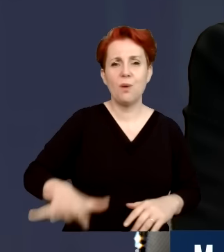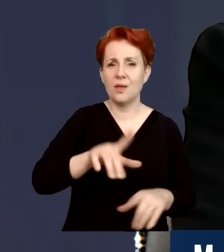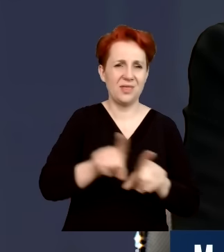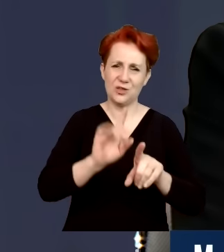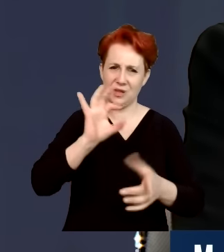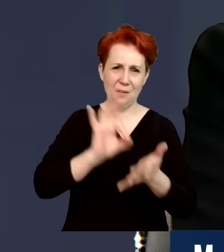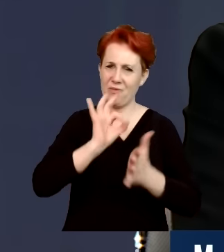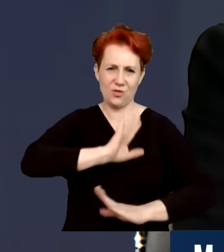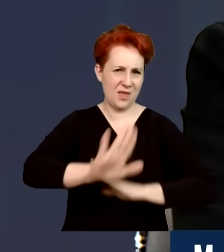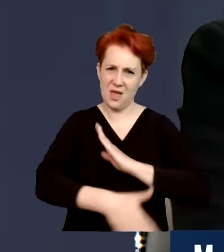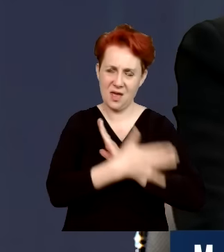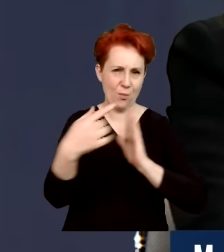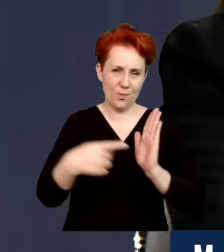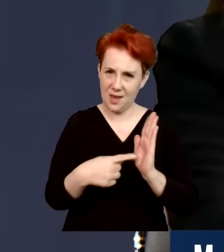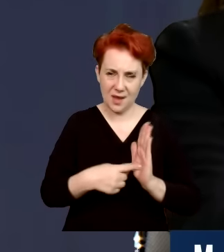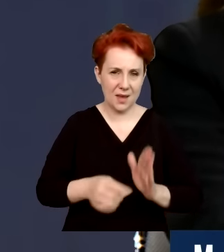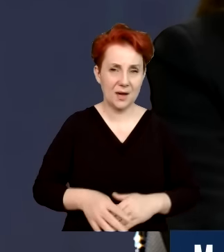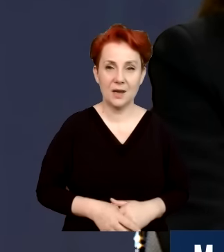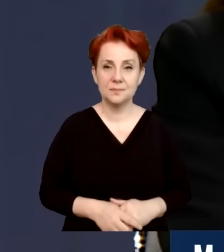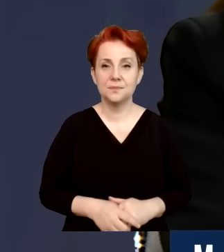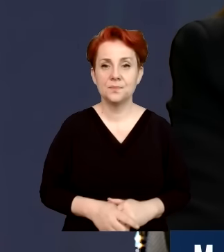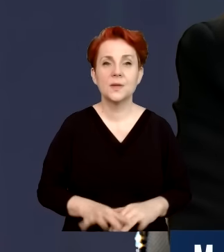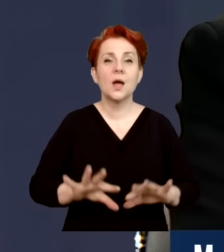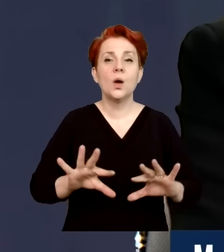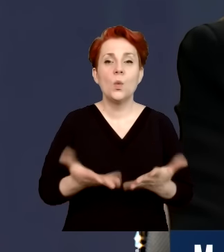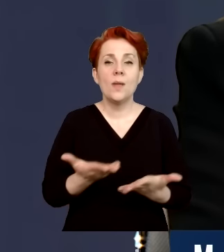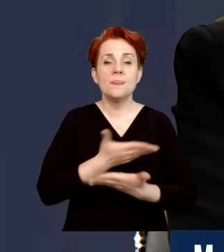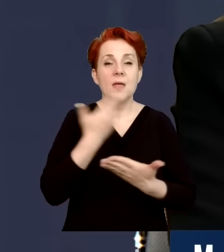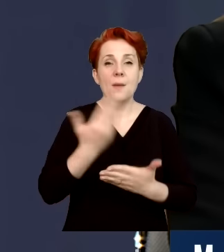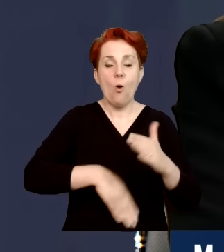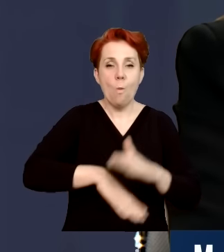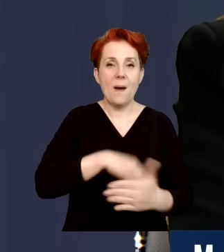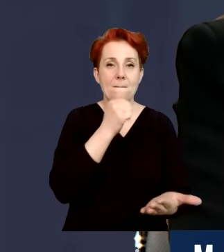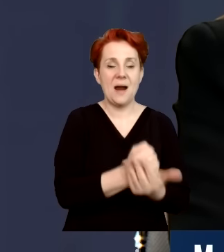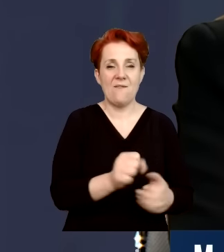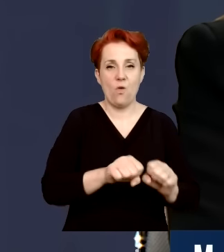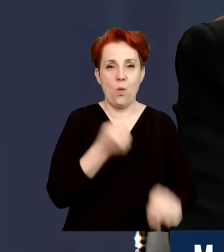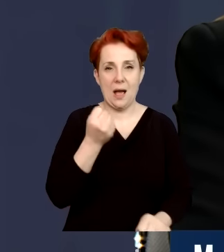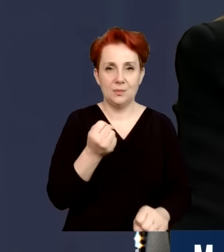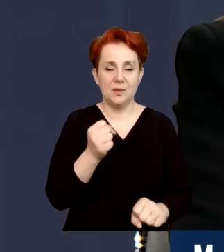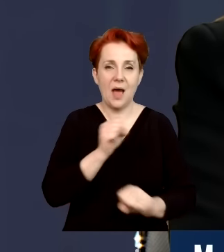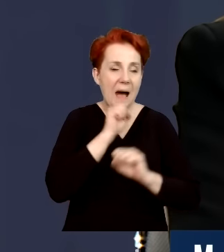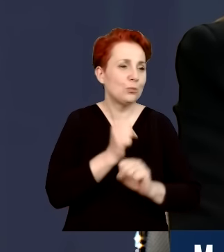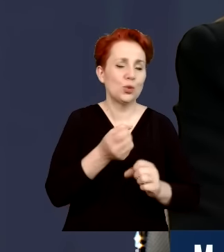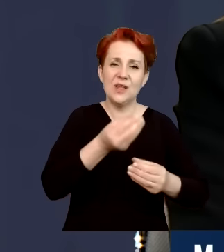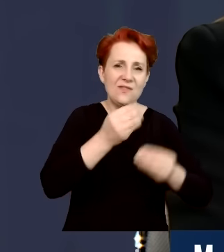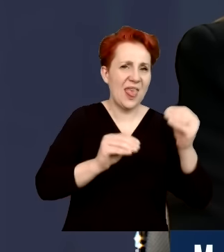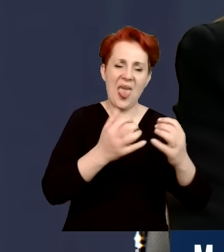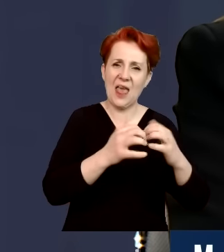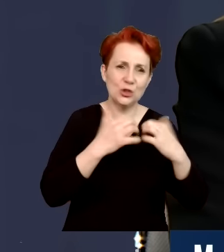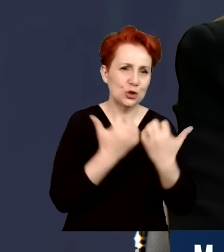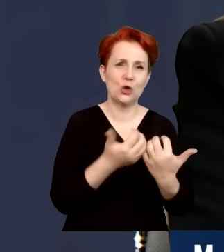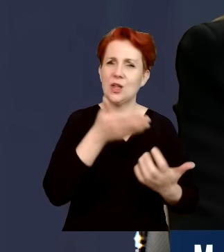prostu nie ma takiej, nie ma legitymacji do tego, aby łamać prawa. No, żadna większość, nawet jeśli